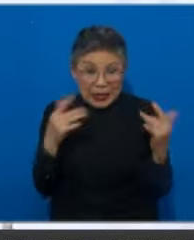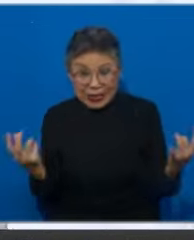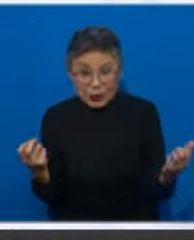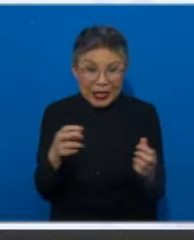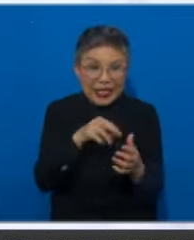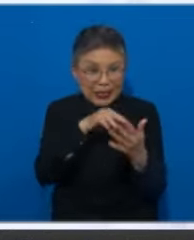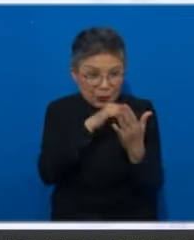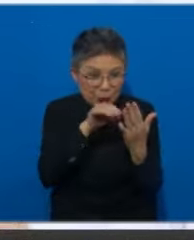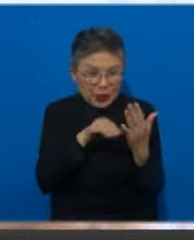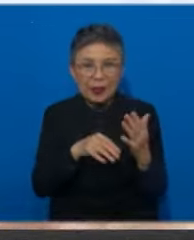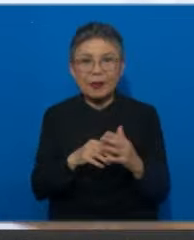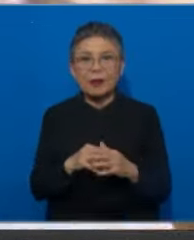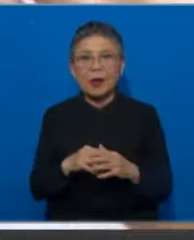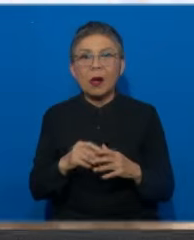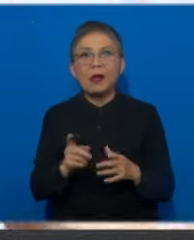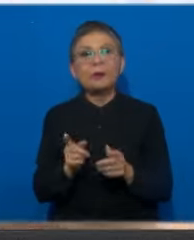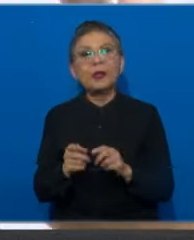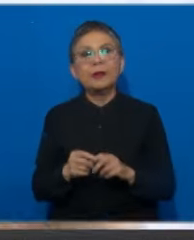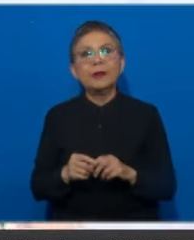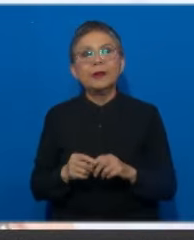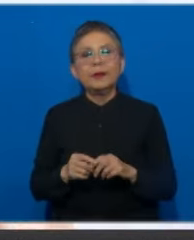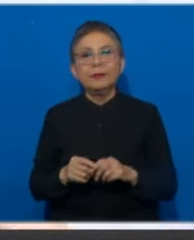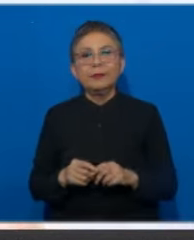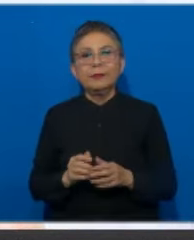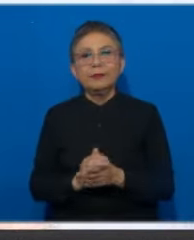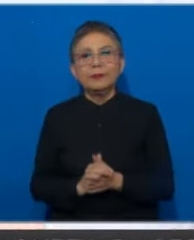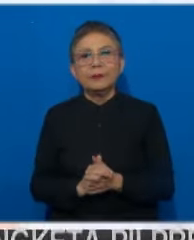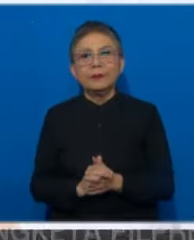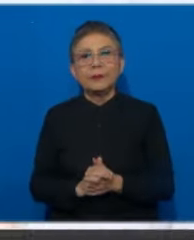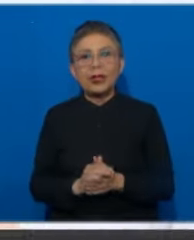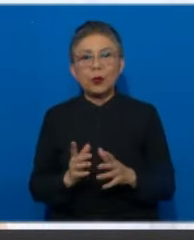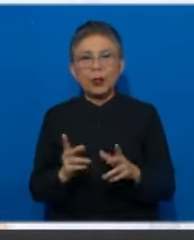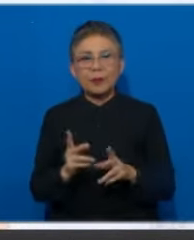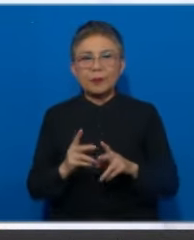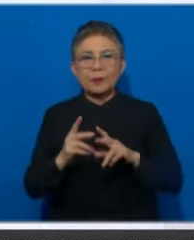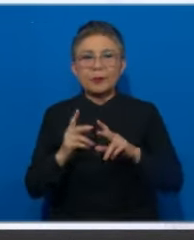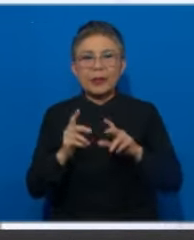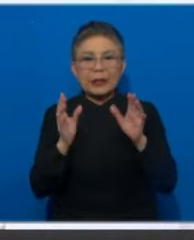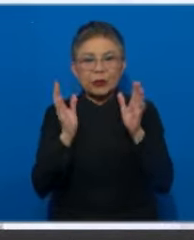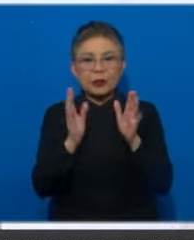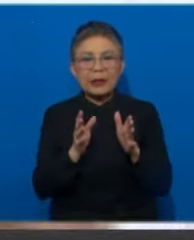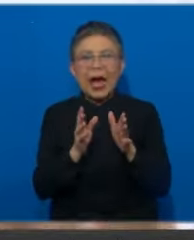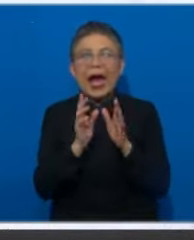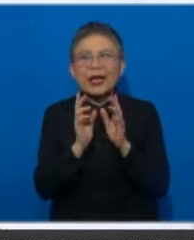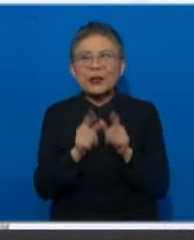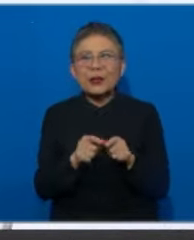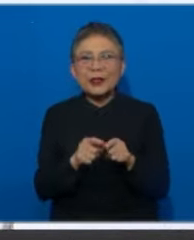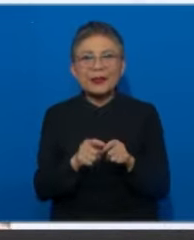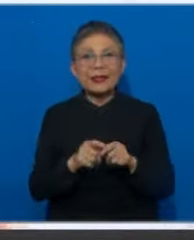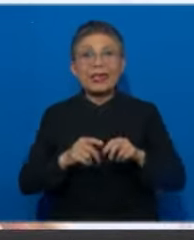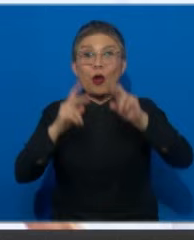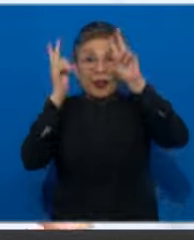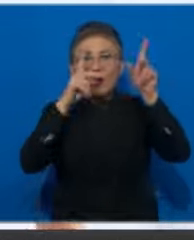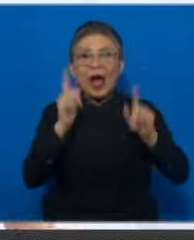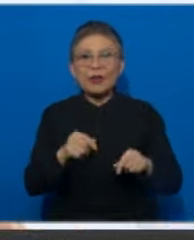perhatiannya sudah dibagi-bagi. Maka pada secara tidak sadar, dia akan meletakkan perhatiannya pada hal yang sangat langka terjadi.